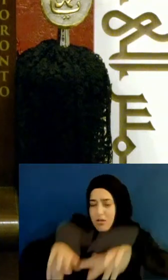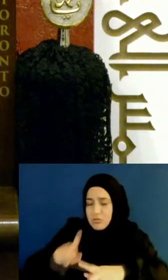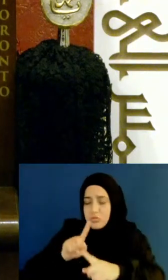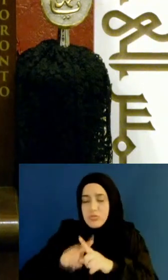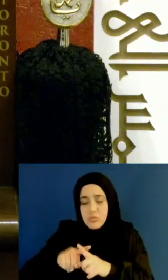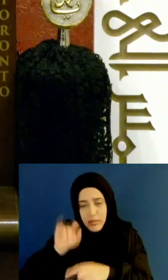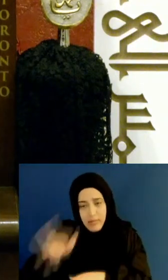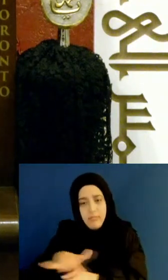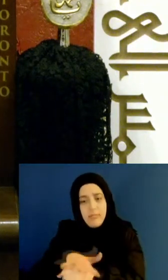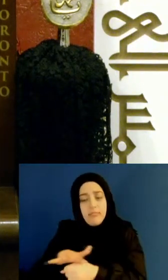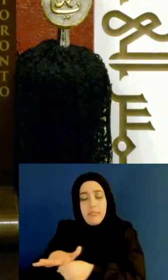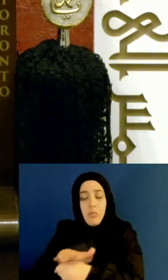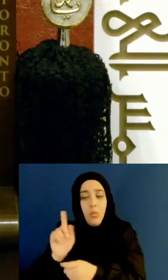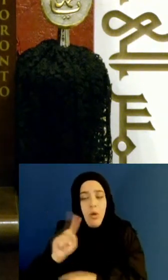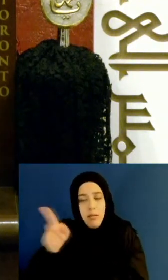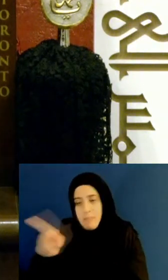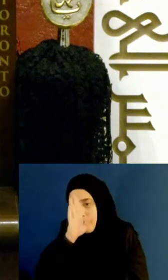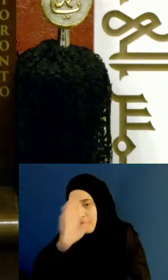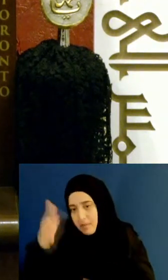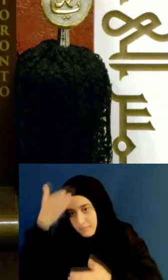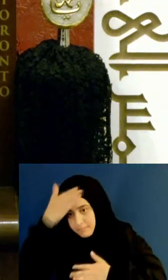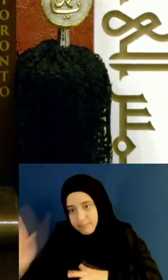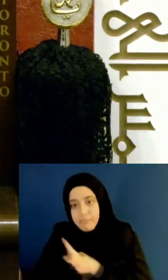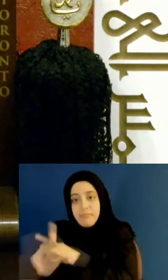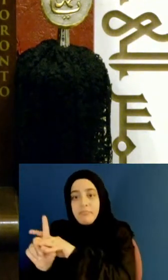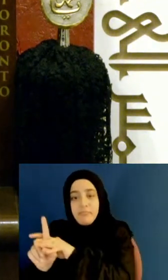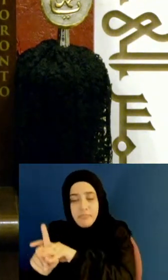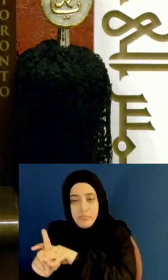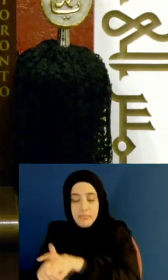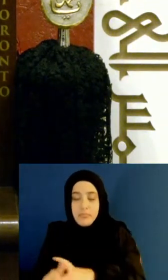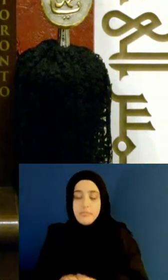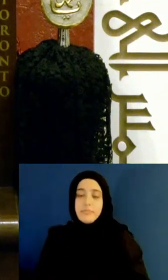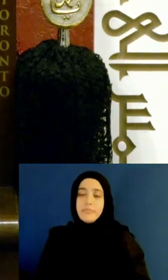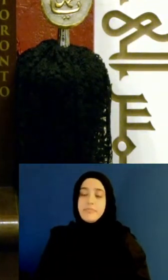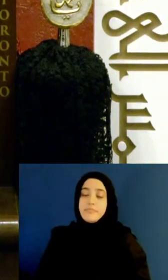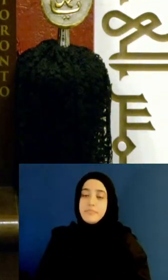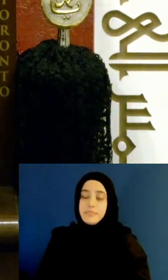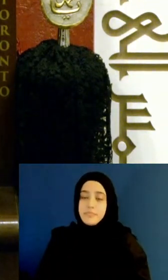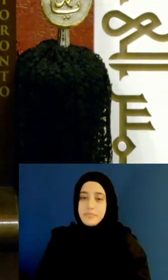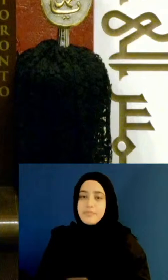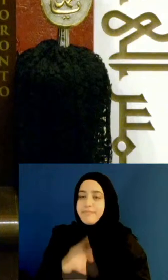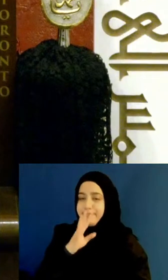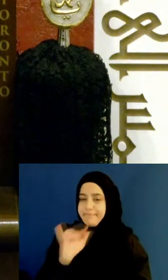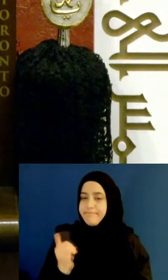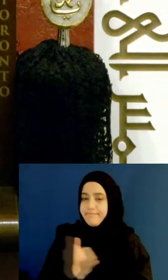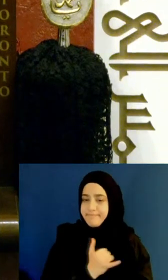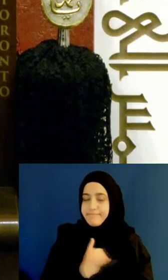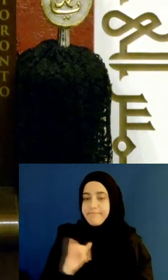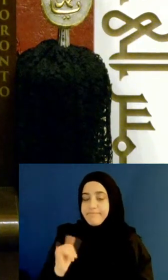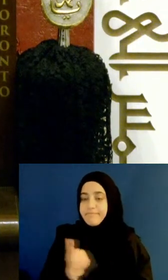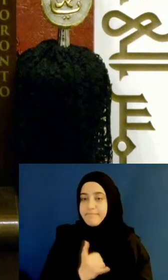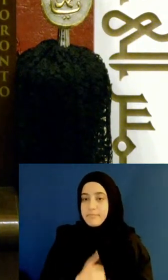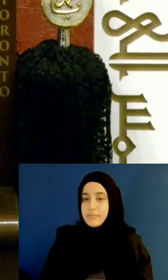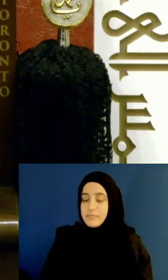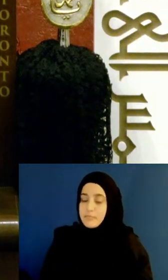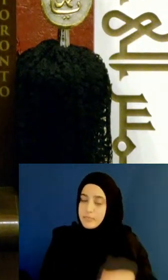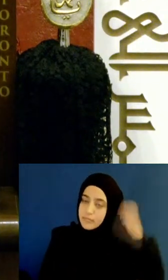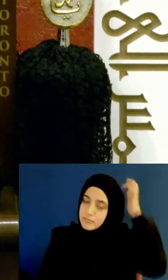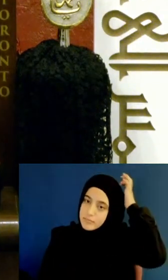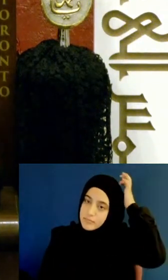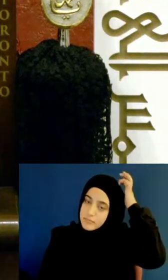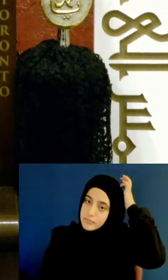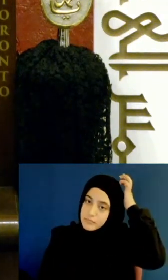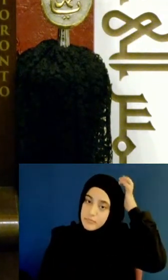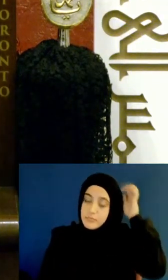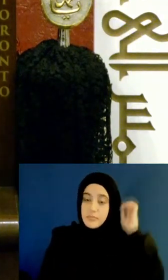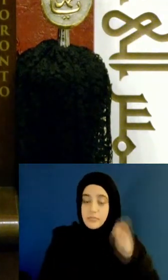اللَّهِ وَالْفَتْحَ وَرَأَيْتَ النَّاسَ يَدْخُلُونَ فِي دِينِ اللَّهِ أَفْوَاجَ. From